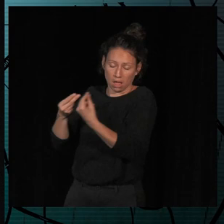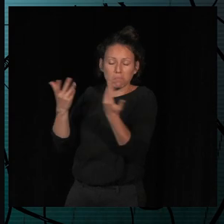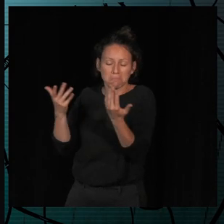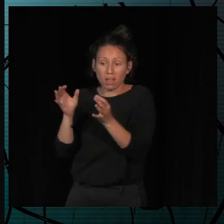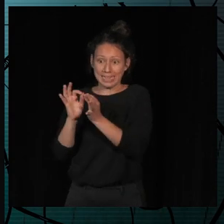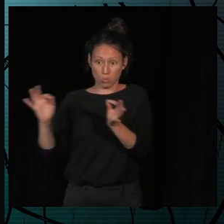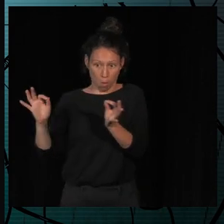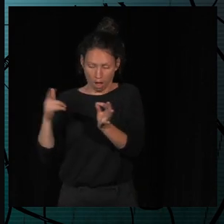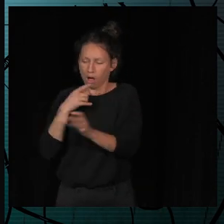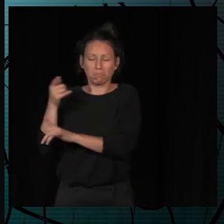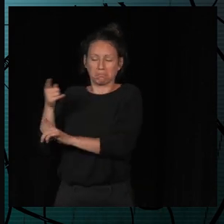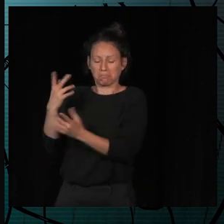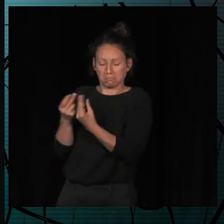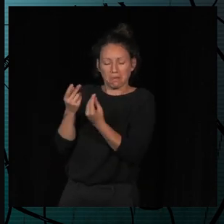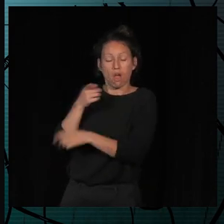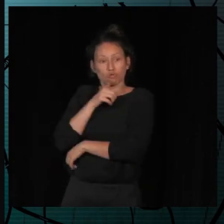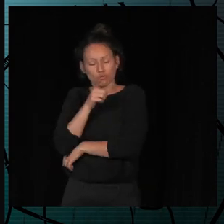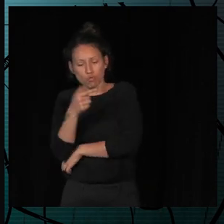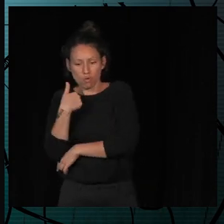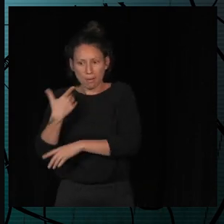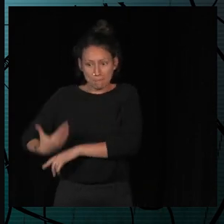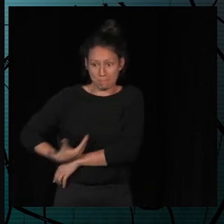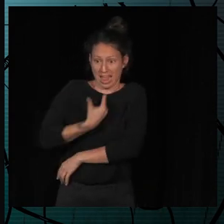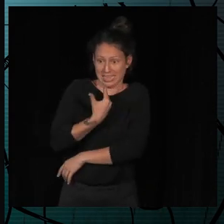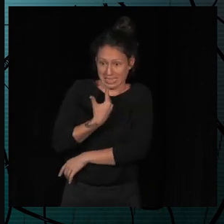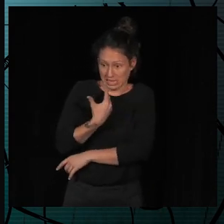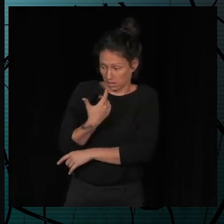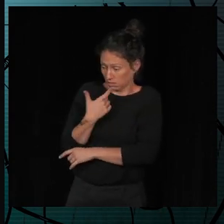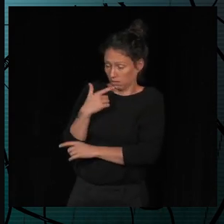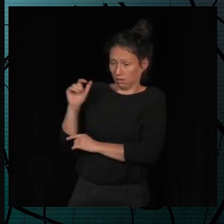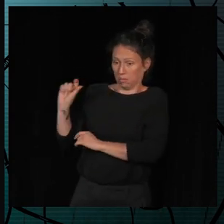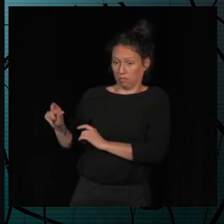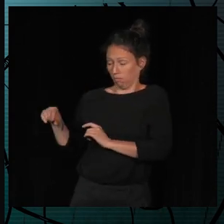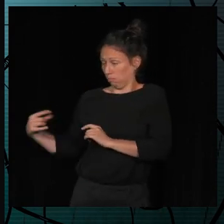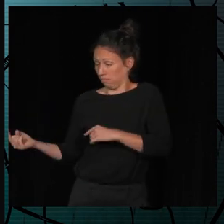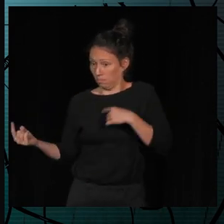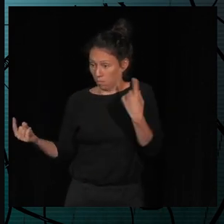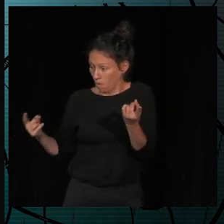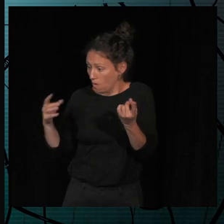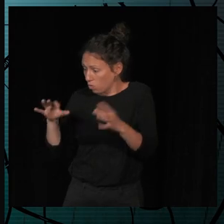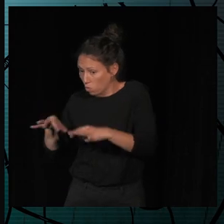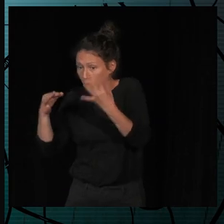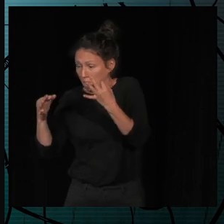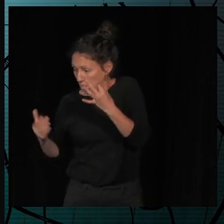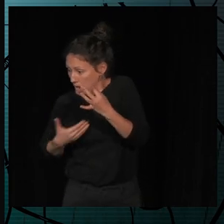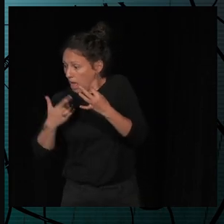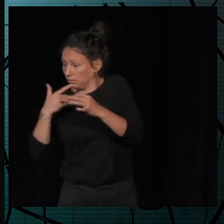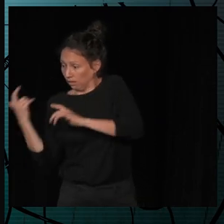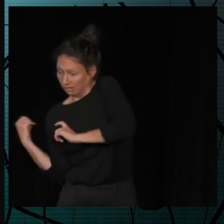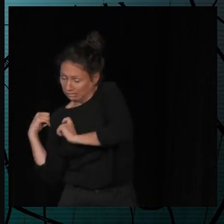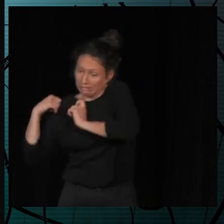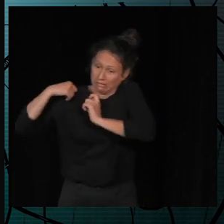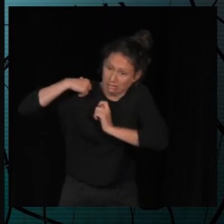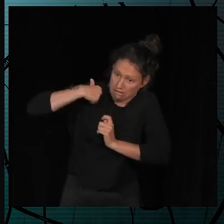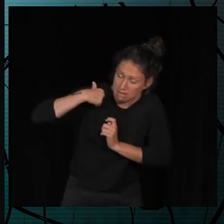m'emmène vers l'arrière et là on m'emène à dos d'homme à l'arrière 1418 c'est en 1917 ça lui arrive et il dit là on va me mettre dans une